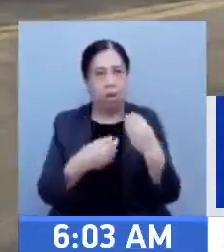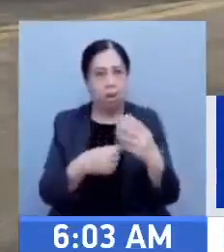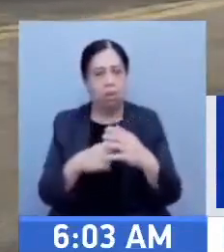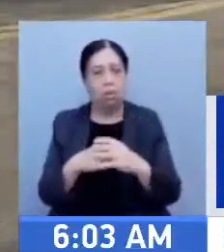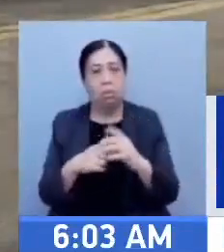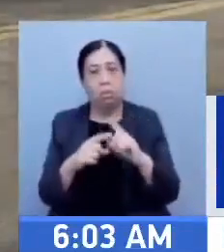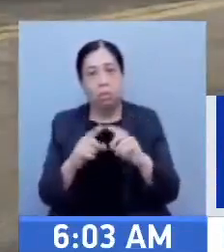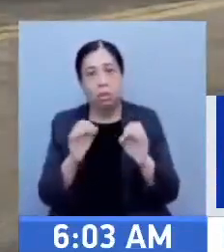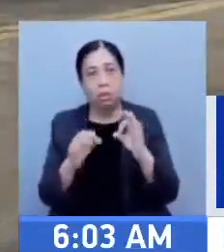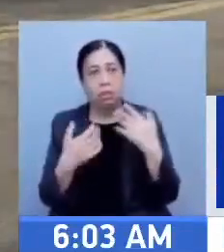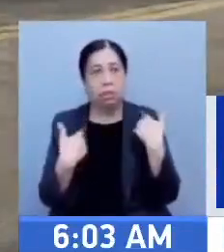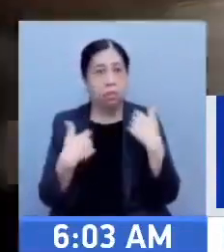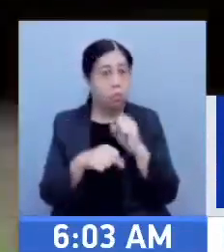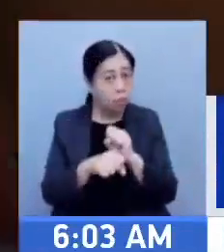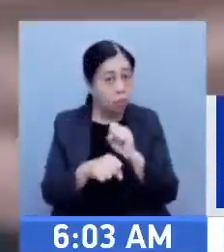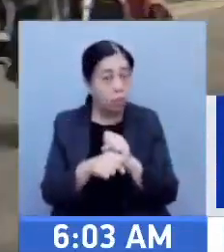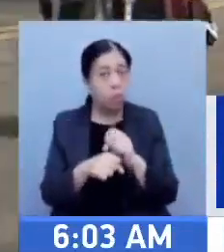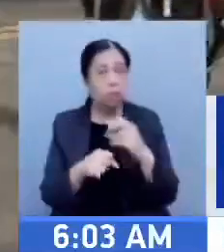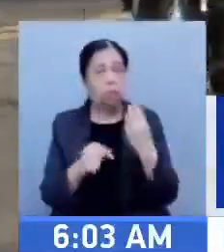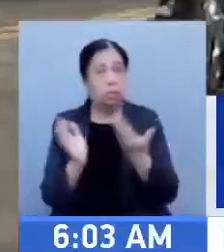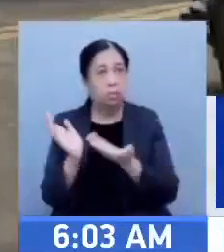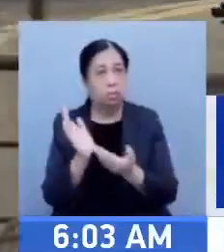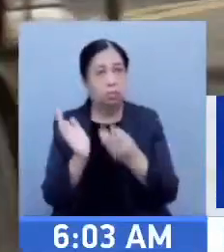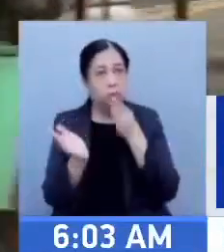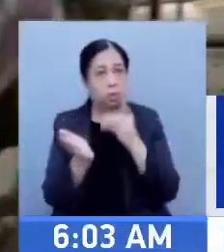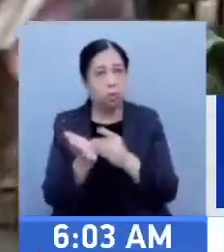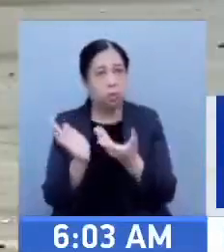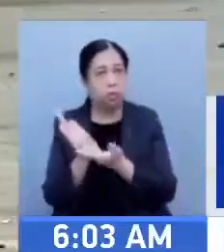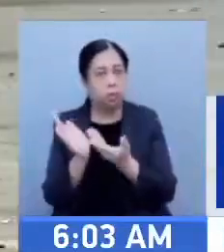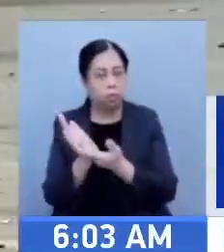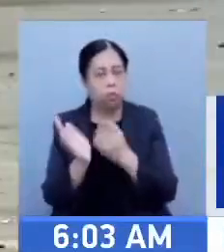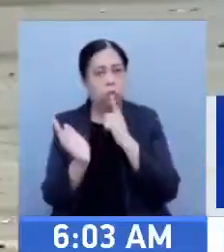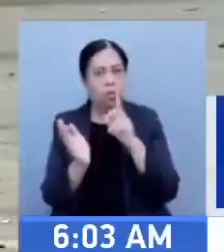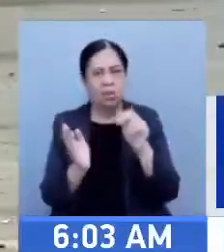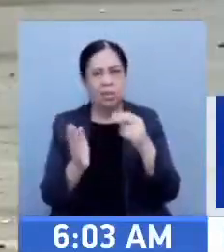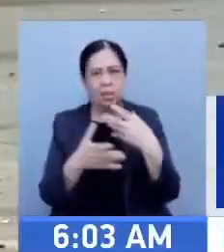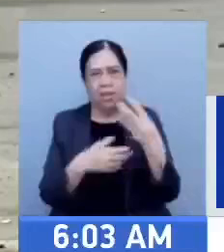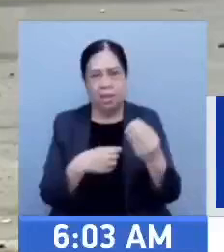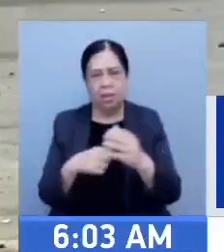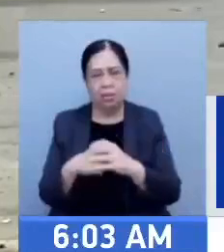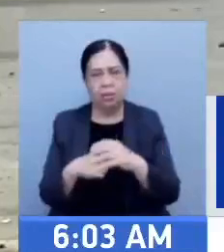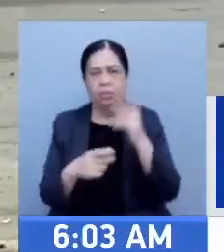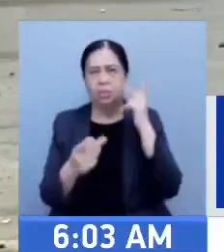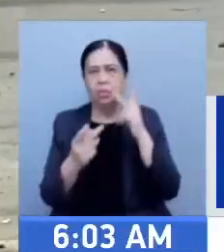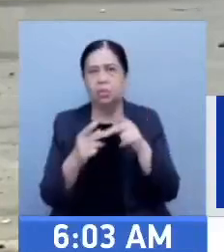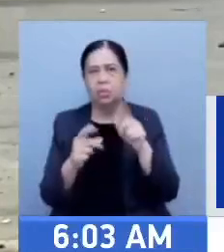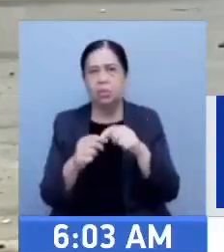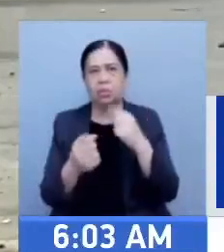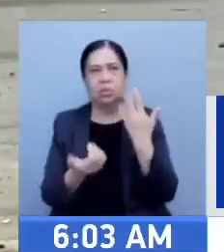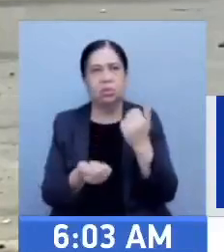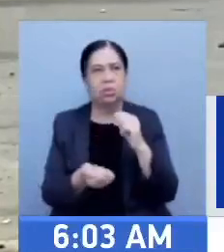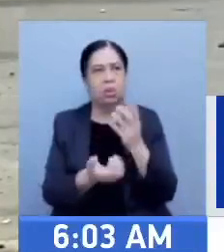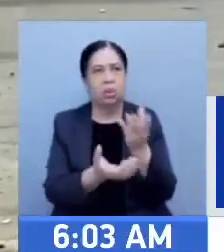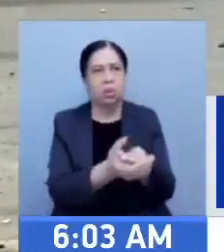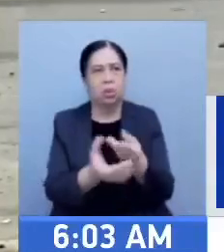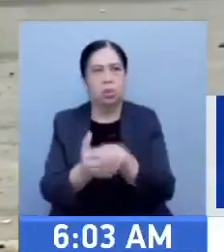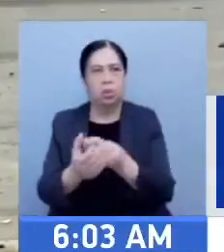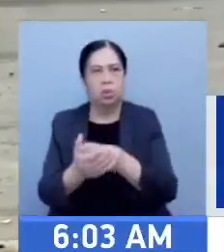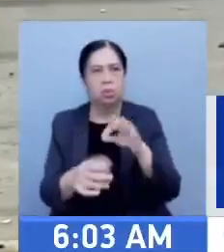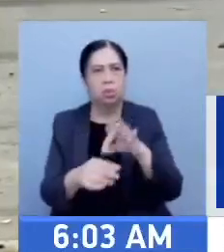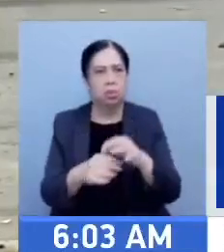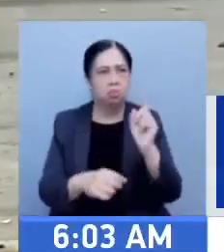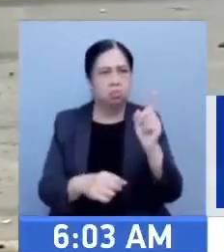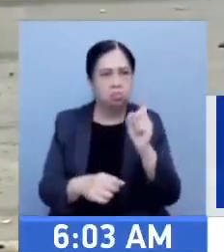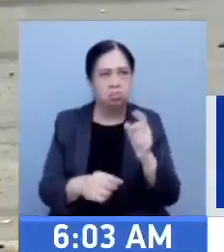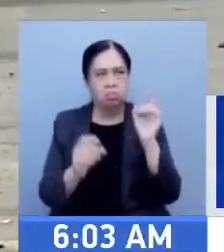trabaho at may daladalang dokumento bilang patunay. Layo ng curfew na maiwasan ang vote buying, pagbabanta, pananakot at